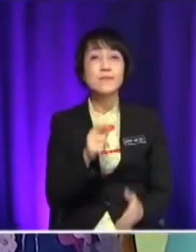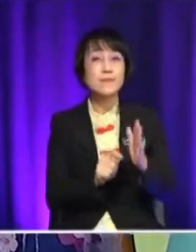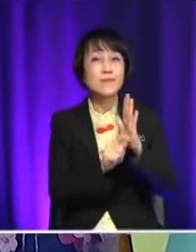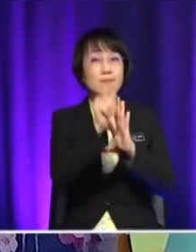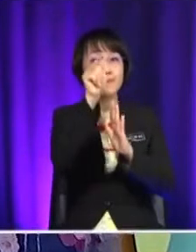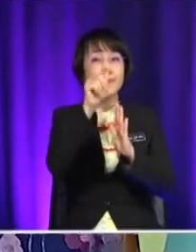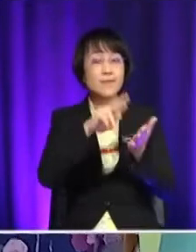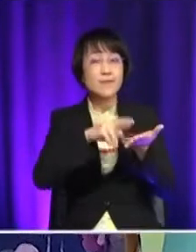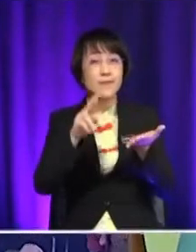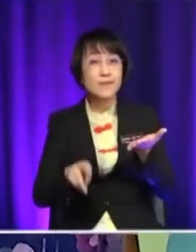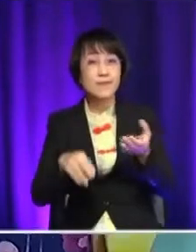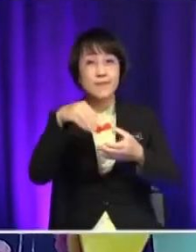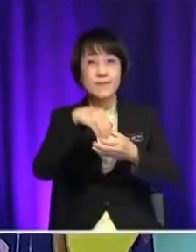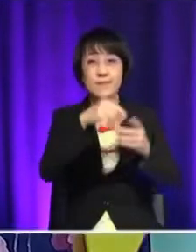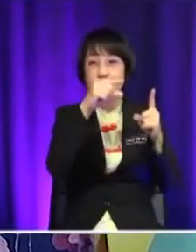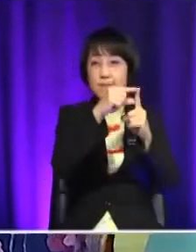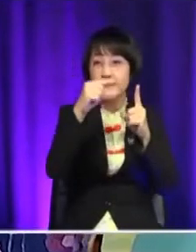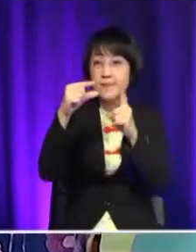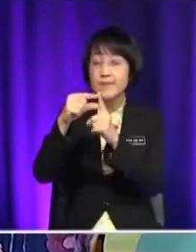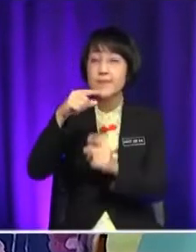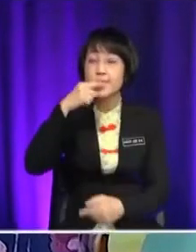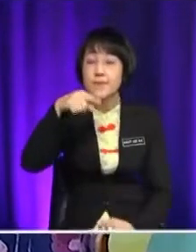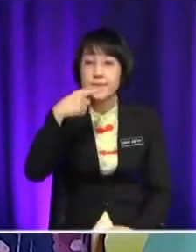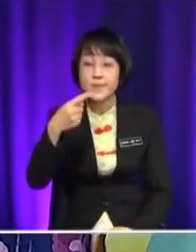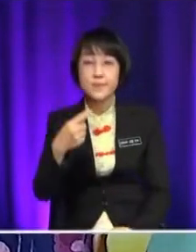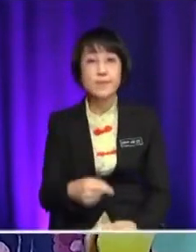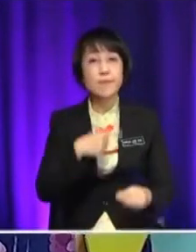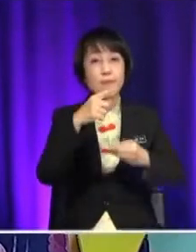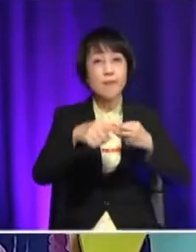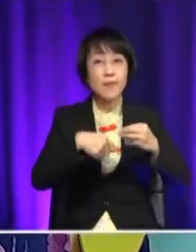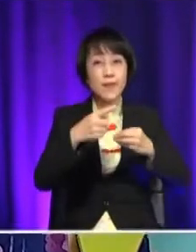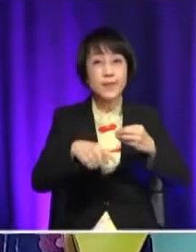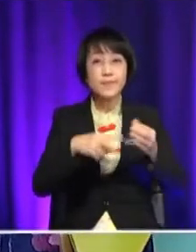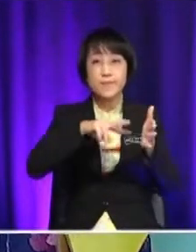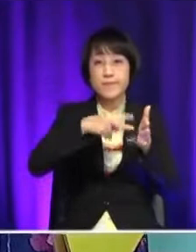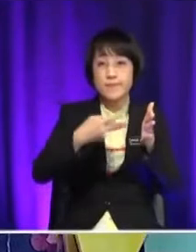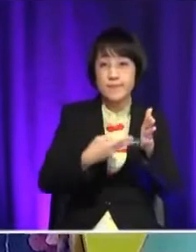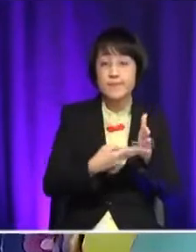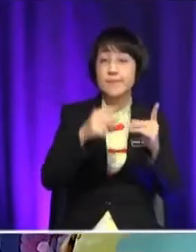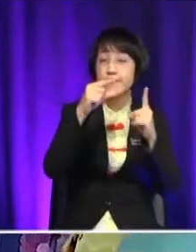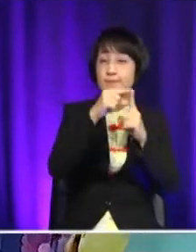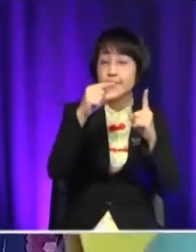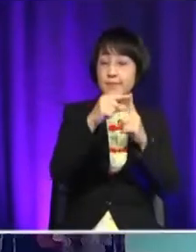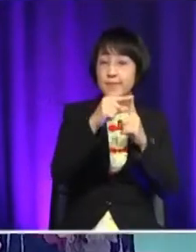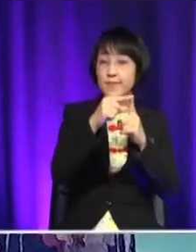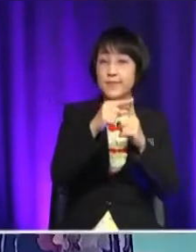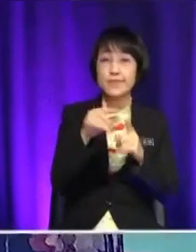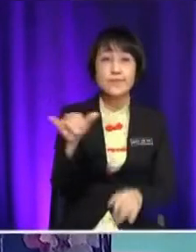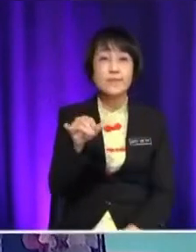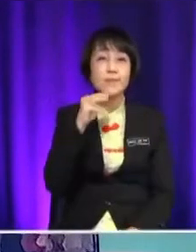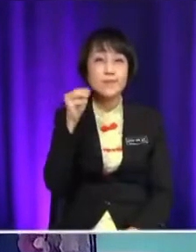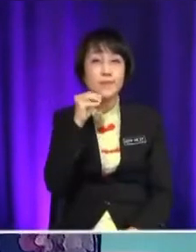dalam perkataan-perkataan yang disebut. Biasanya kita kaitkan dengan maksud perkataan. Sama juga bila Mira mengacara,